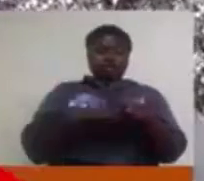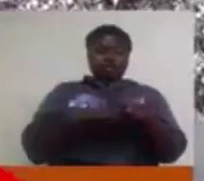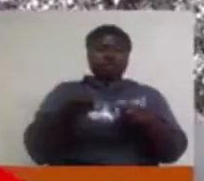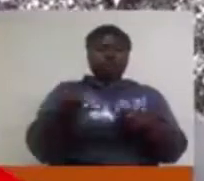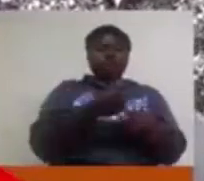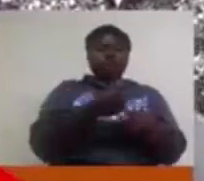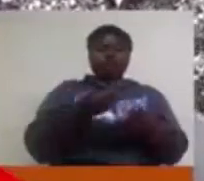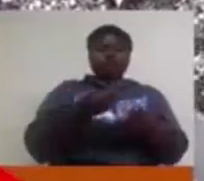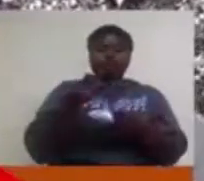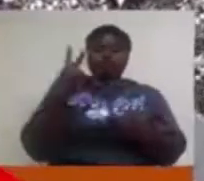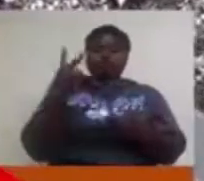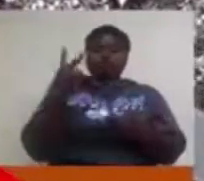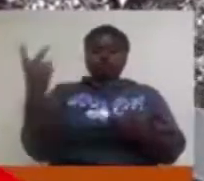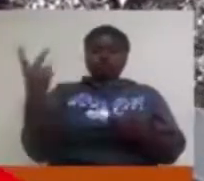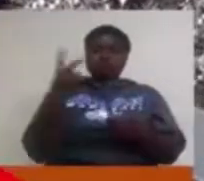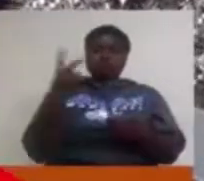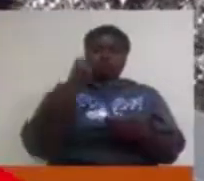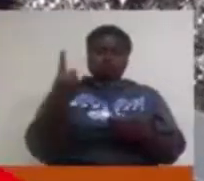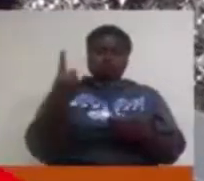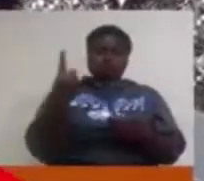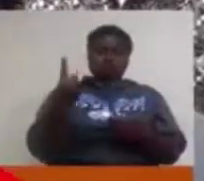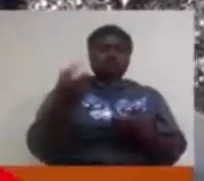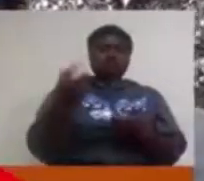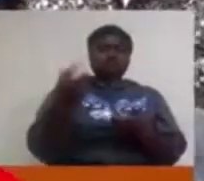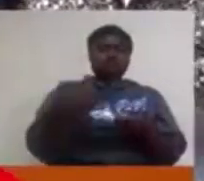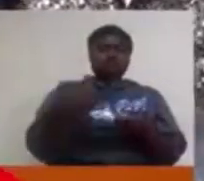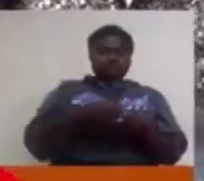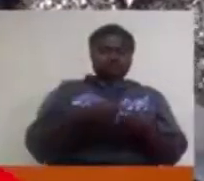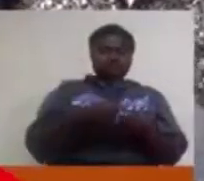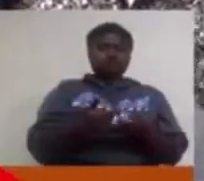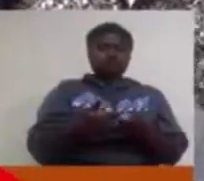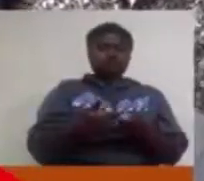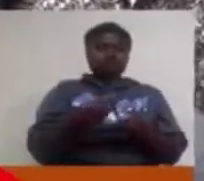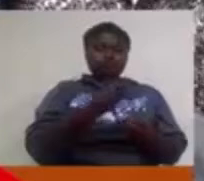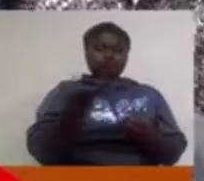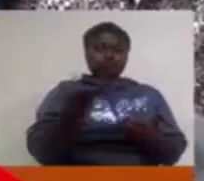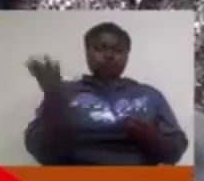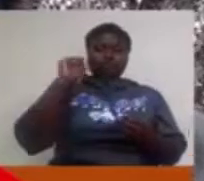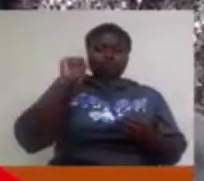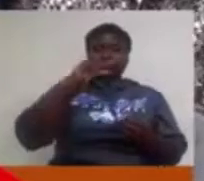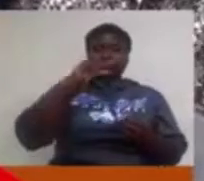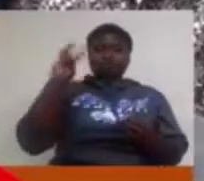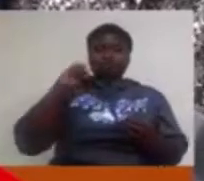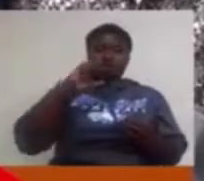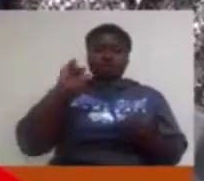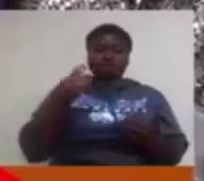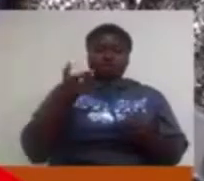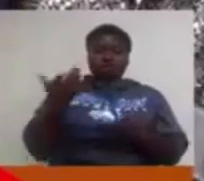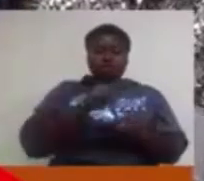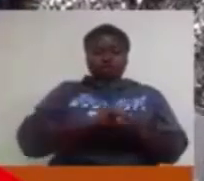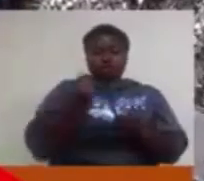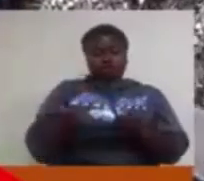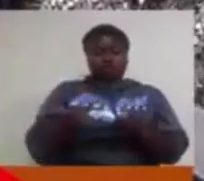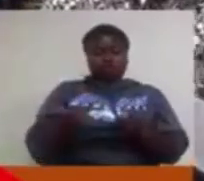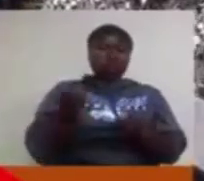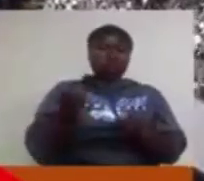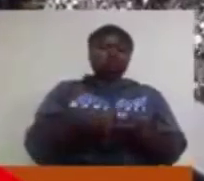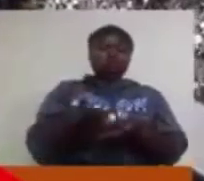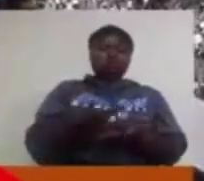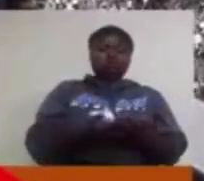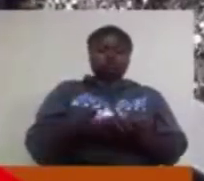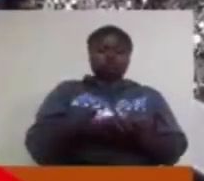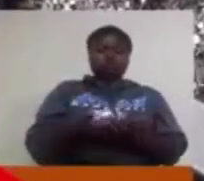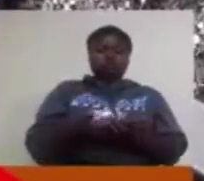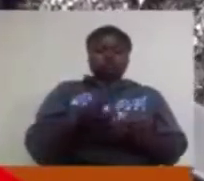2021 pamoja na wengine yeye aliweza kuhutubia mkutano wa hadhara kule Amaya, na baadaye huo